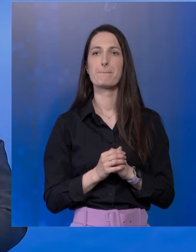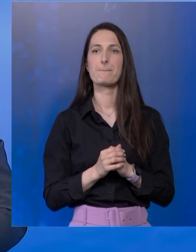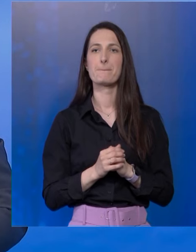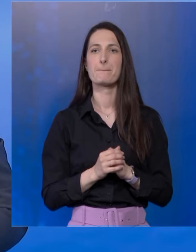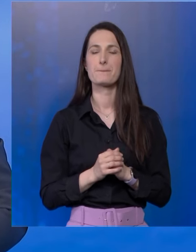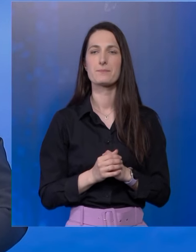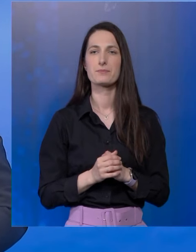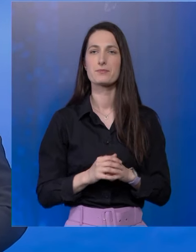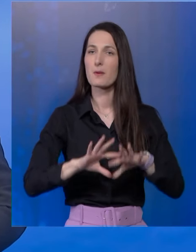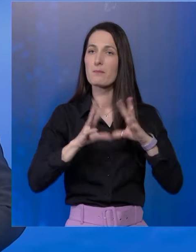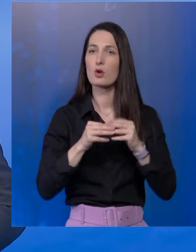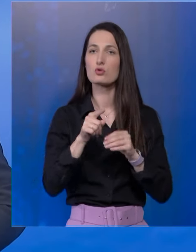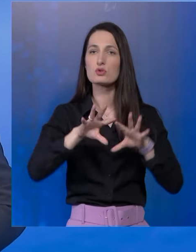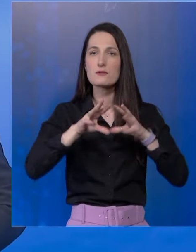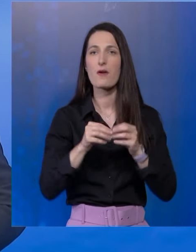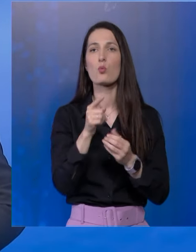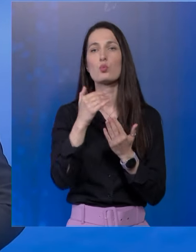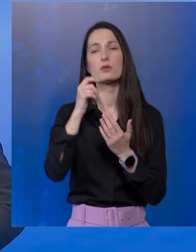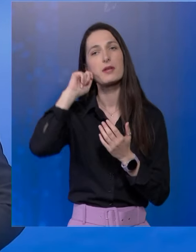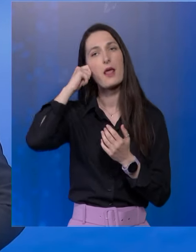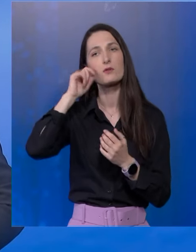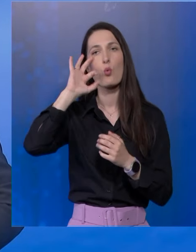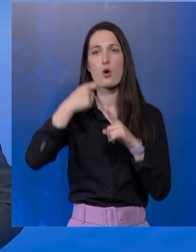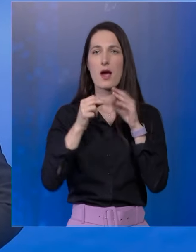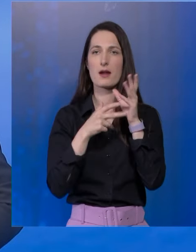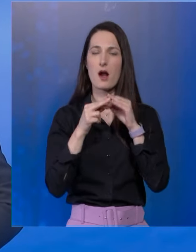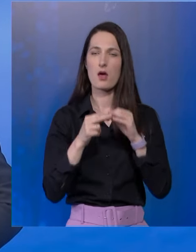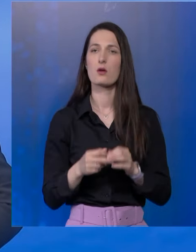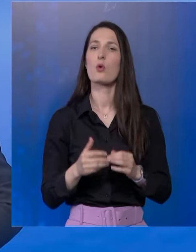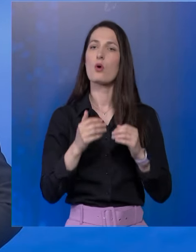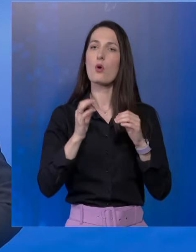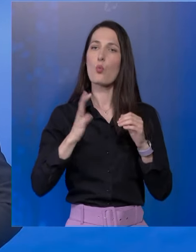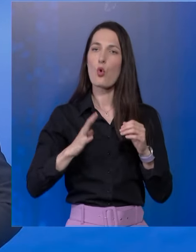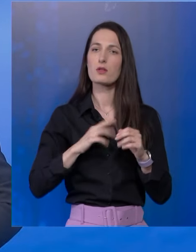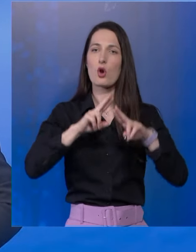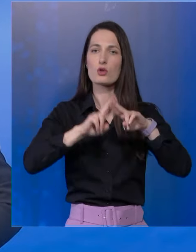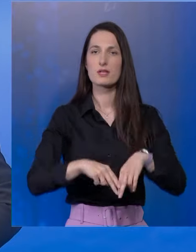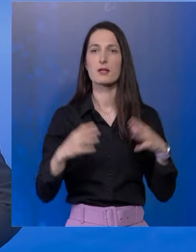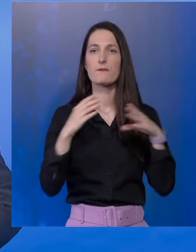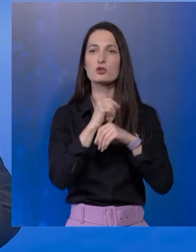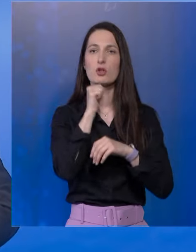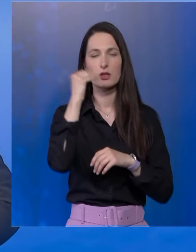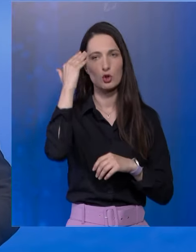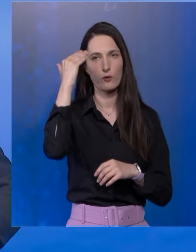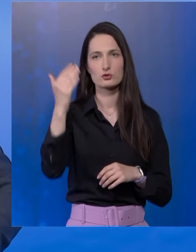Bilo je to sve u dnevniku kanala. Ugodan ostatak večeri i doviđenja.